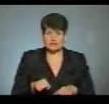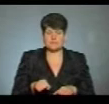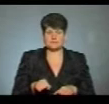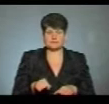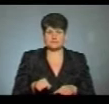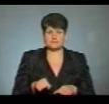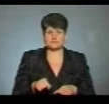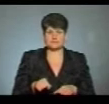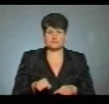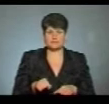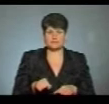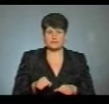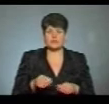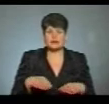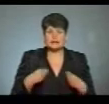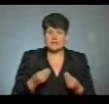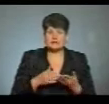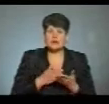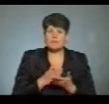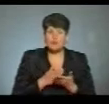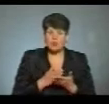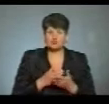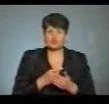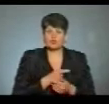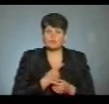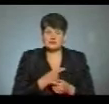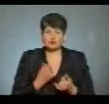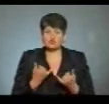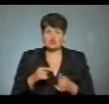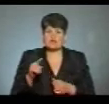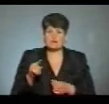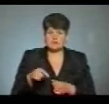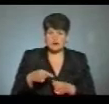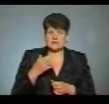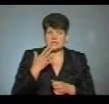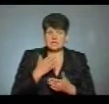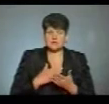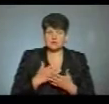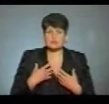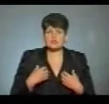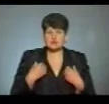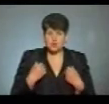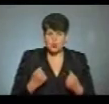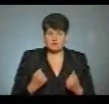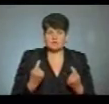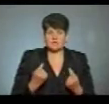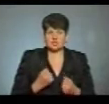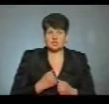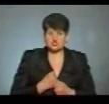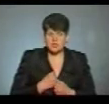законтрактувати ту послугу медичну, яку сьогодні вимагає Національна служба здоров'я. На превеликий жаль,